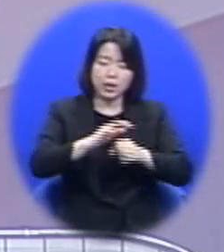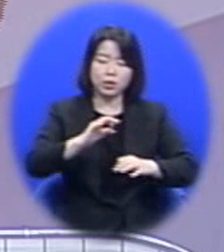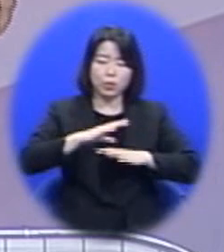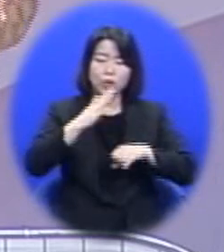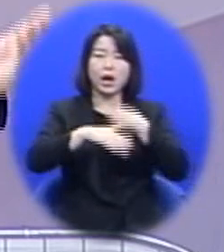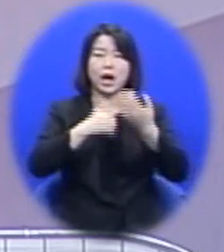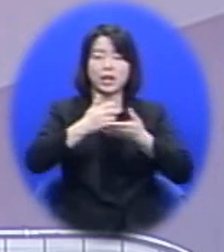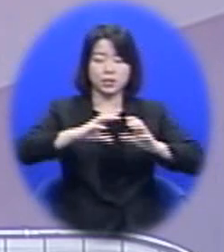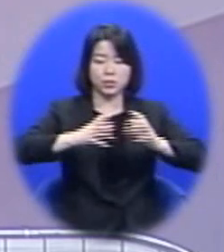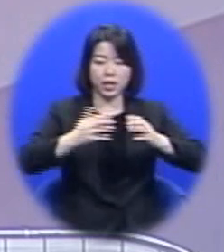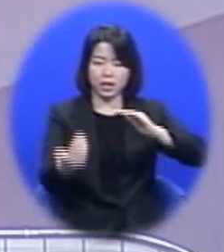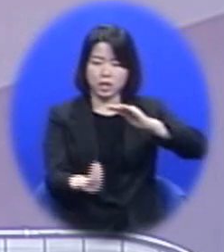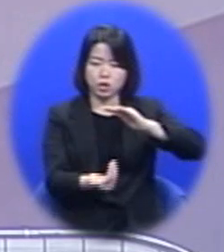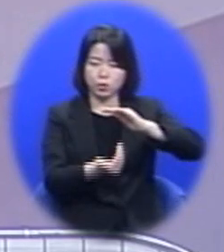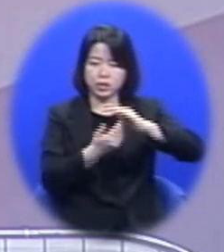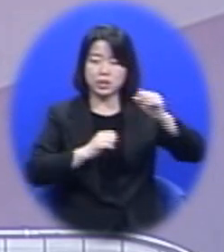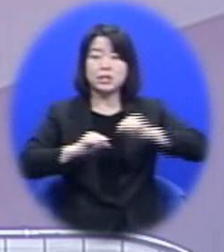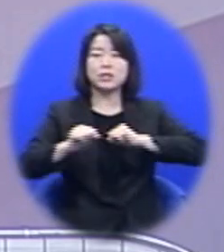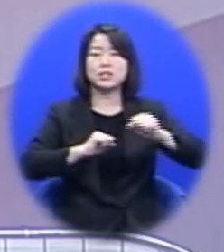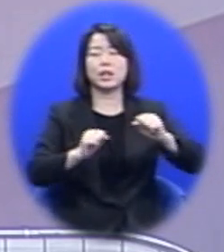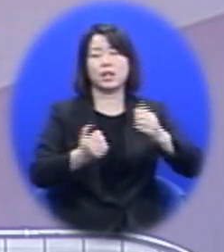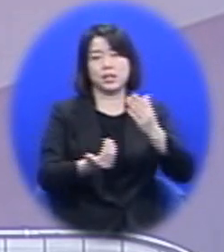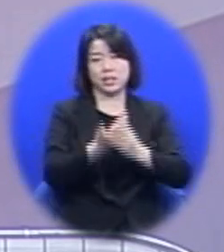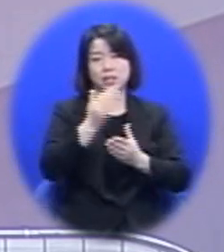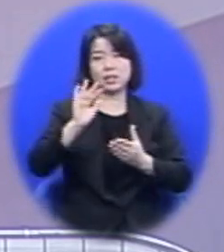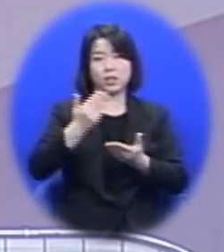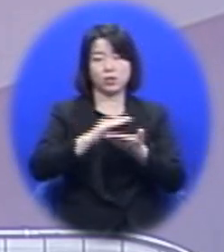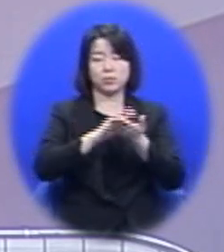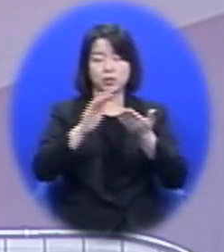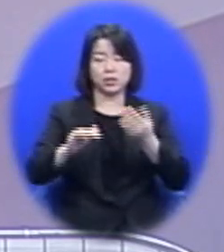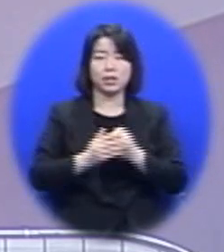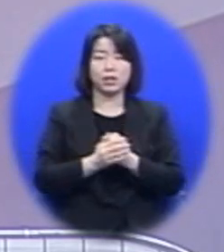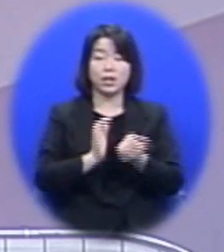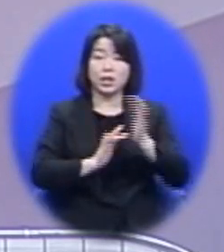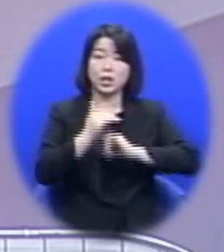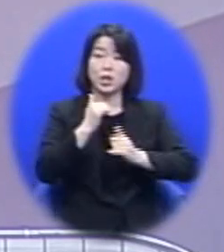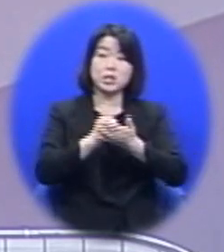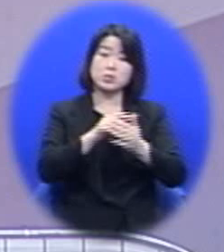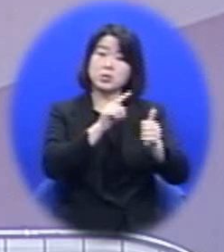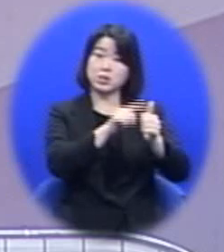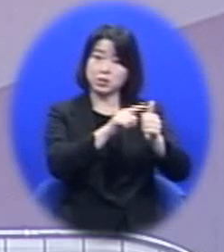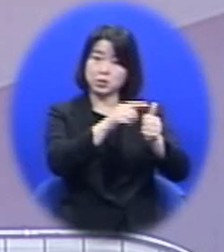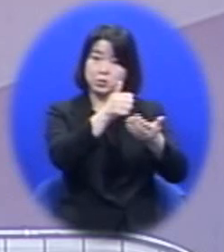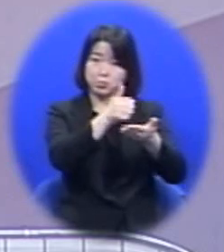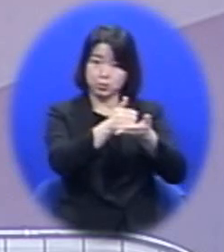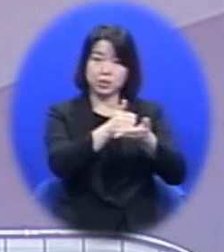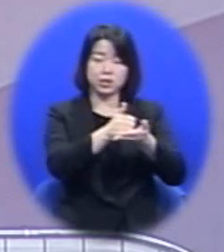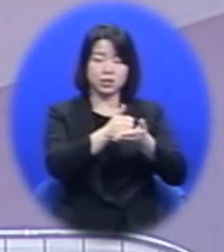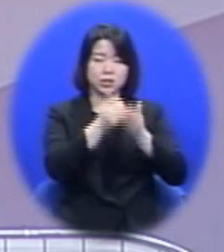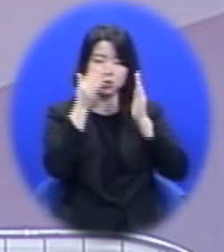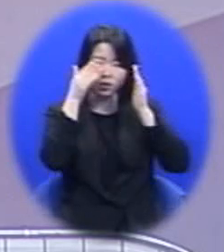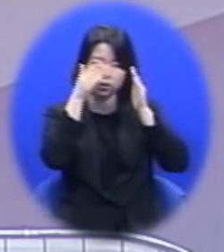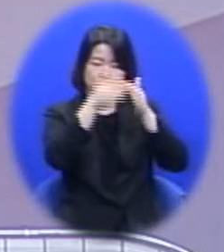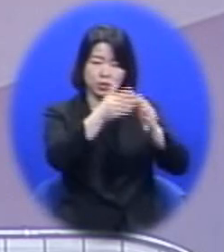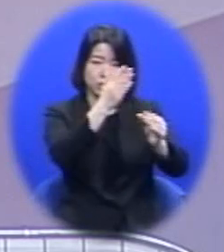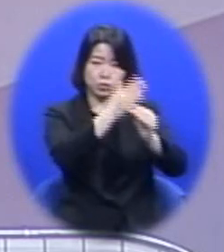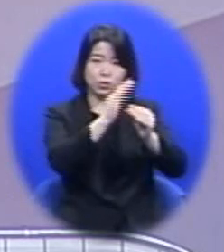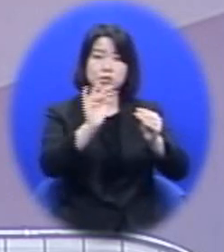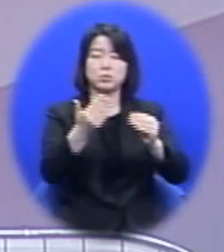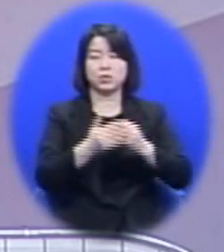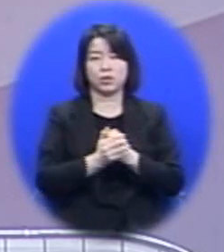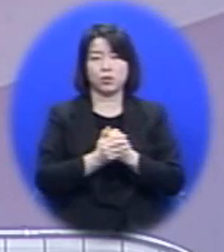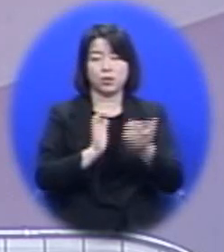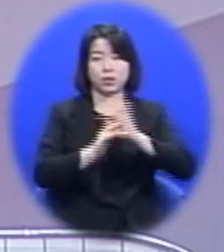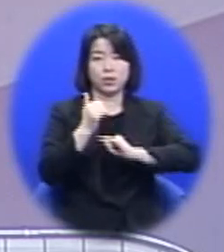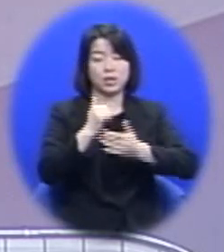나라가 이루어지는 역사가 일어나는 것입니다. 예수님 그분이 초점이에요. 우리가 주님을 정말